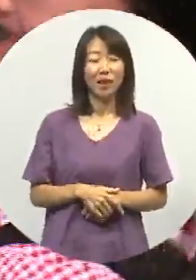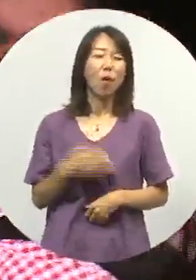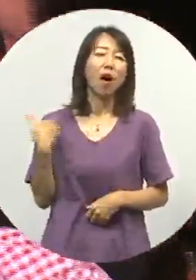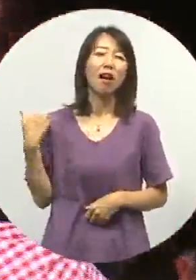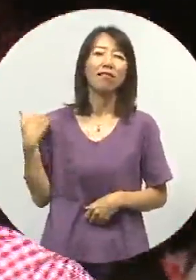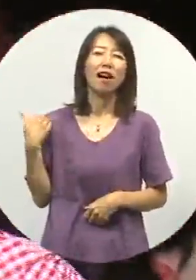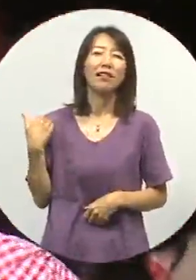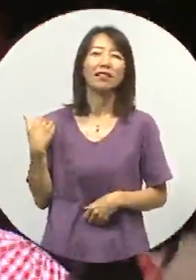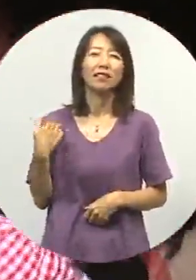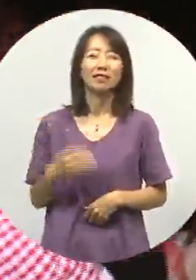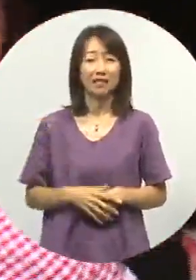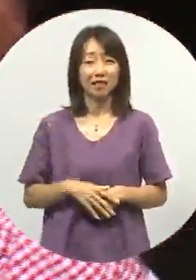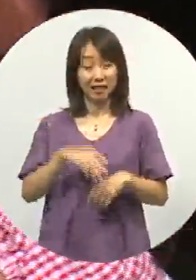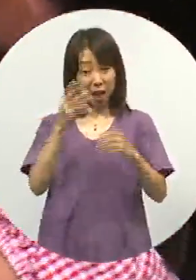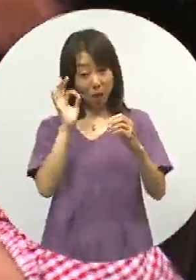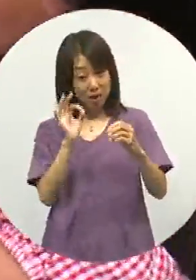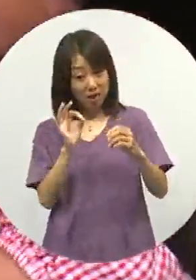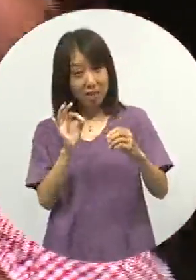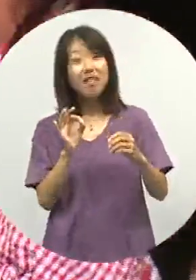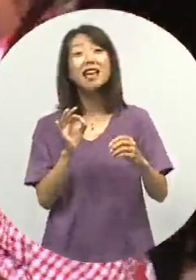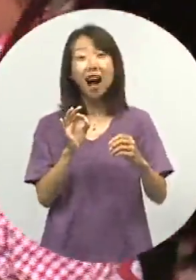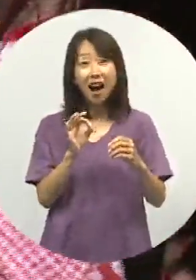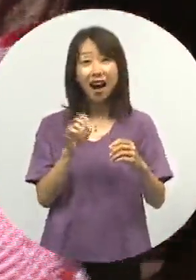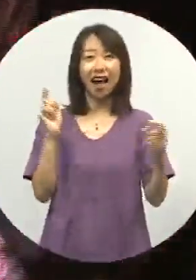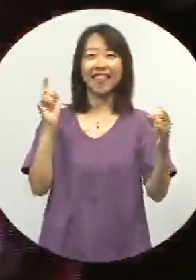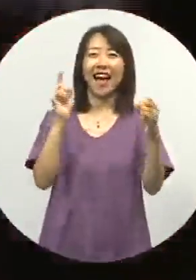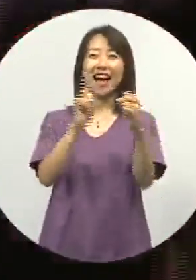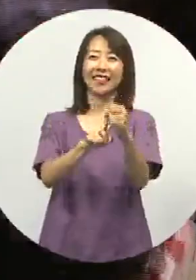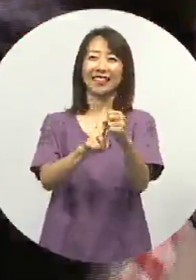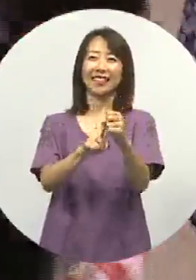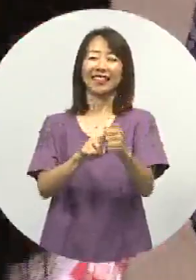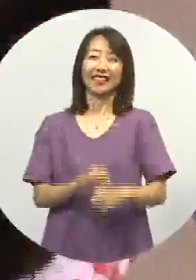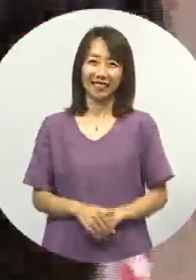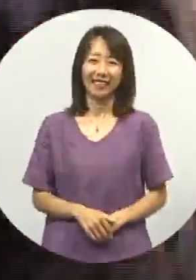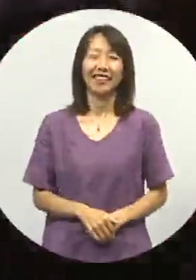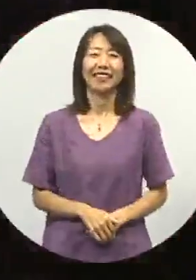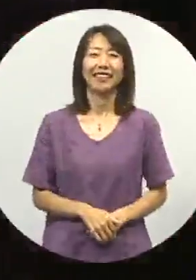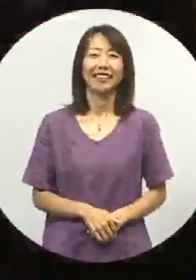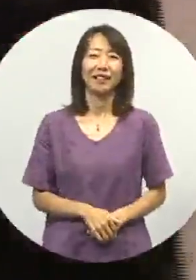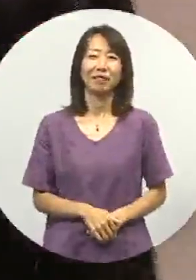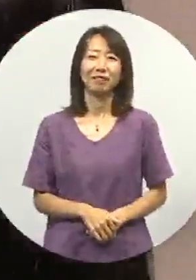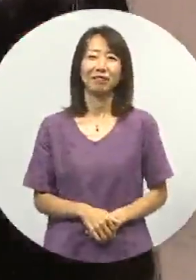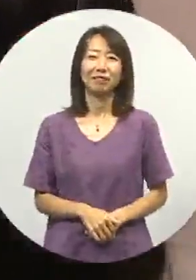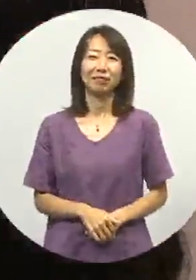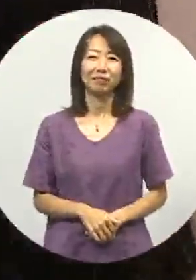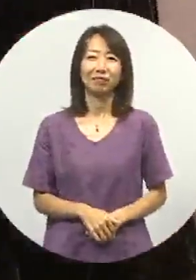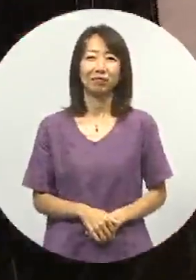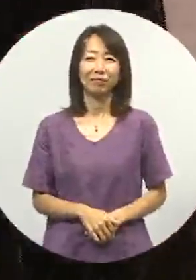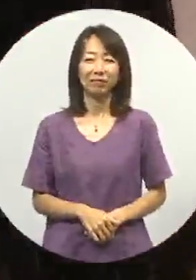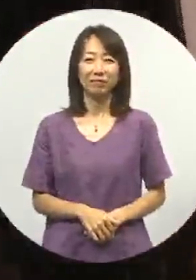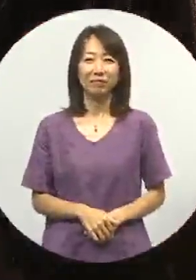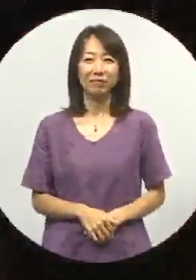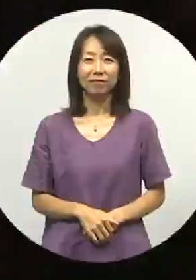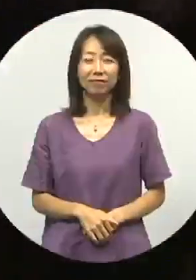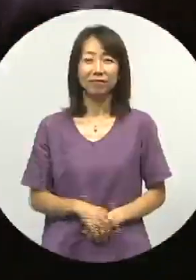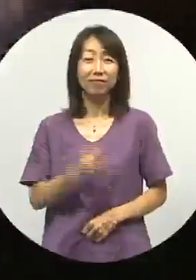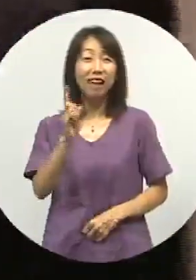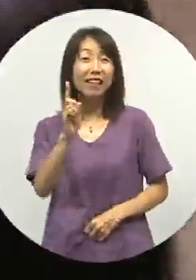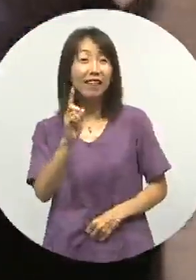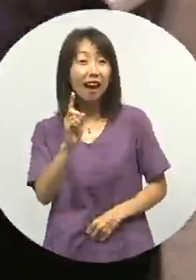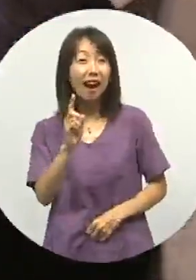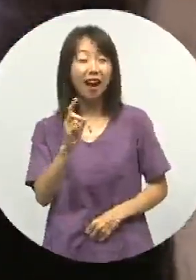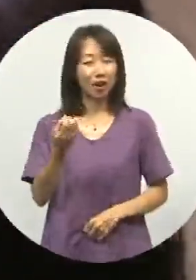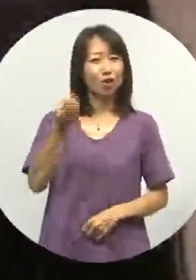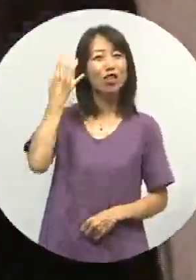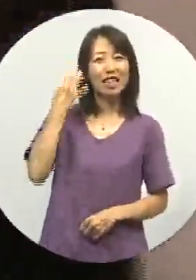わかんない。 わかんないか。じゃあ、当たり。 当てた。さっきのやつだのに。 当たりで。 何だったかな。